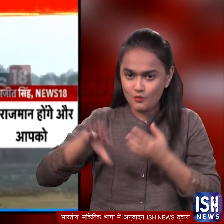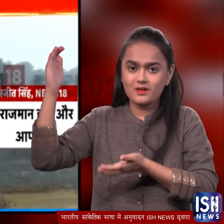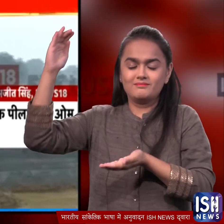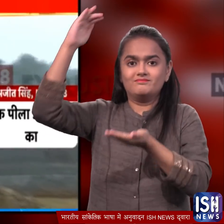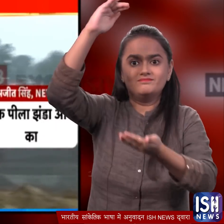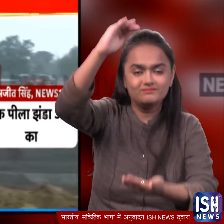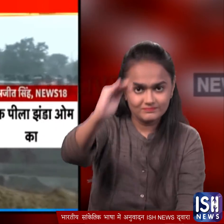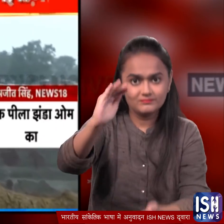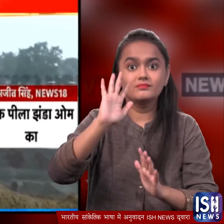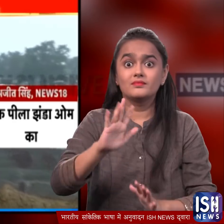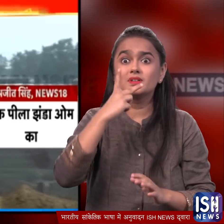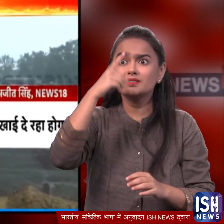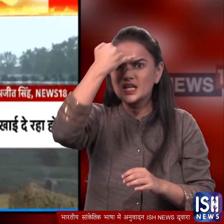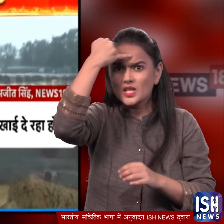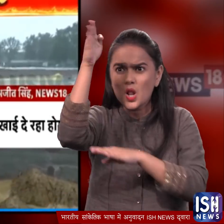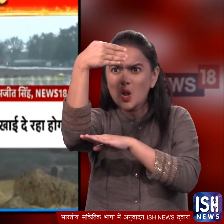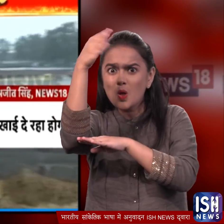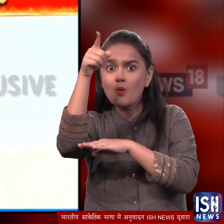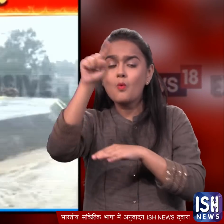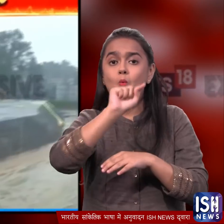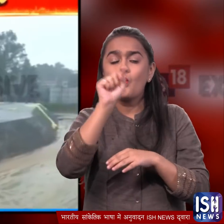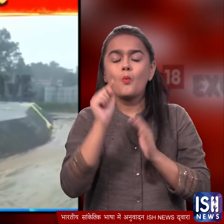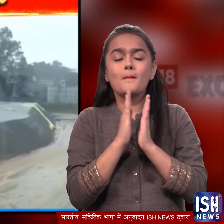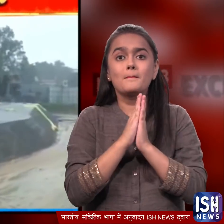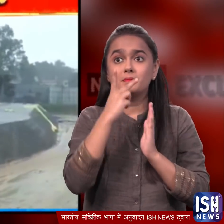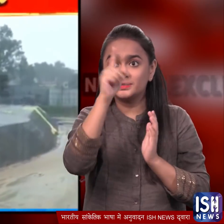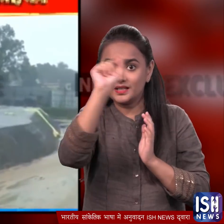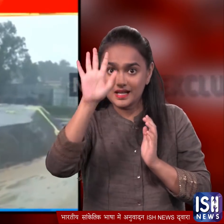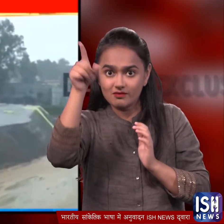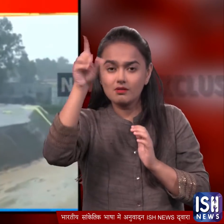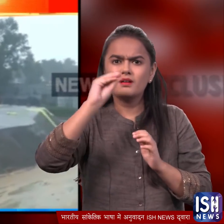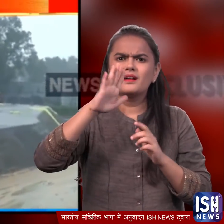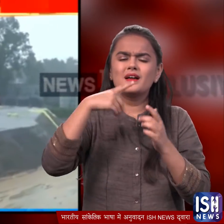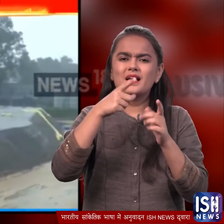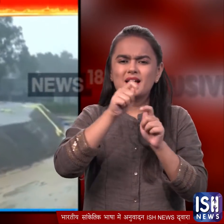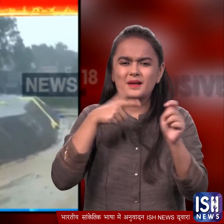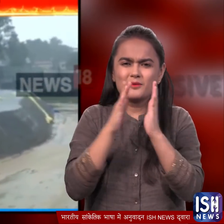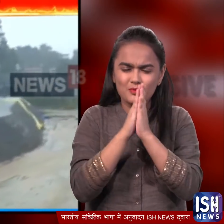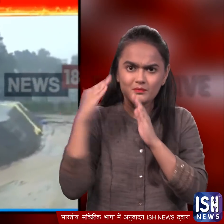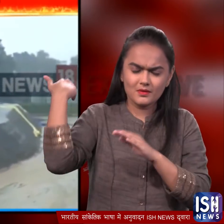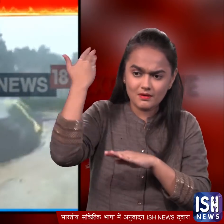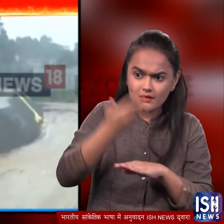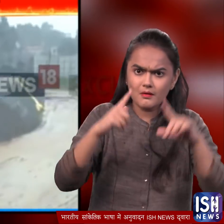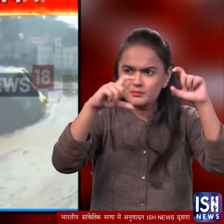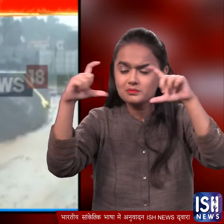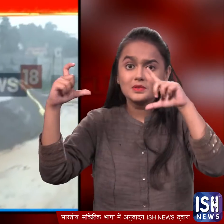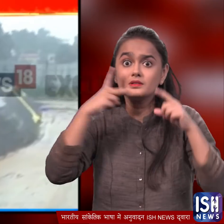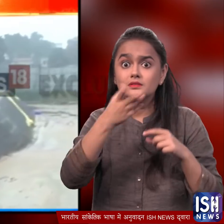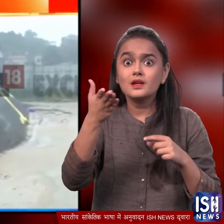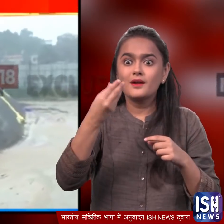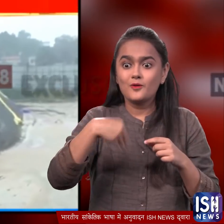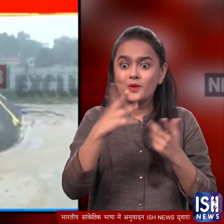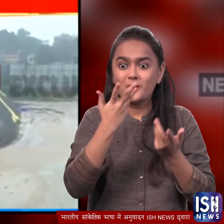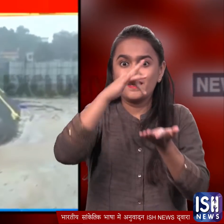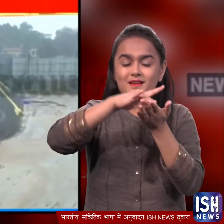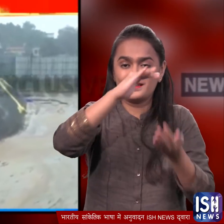होंगे और आपको एक पीला झंडा ओम का दिखाई दे रहा है। राम जन्मभूमि से लंबे समय बाद जो तस्वीरें आई उनमें वो जगह दिखाई दी जहां